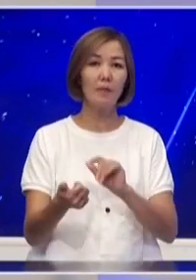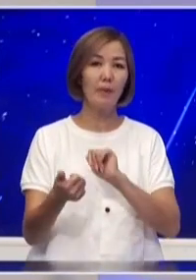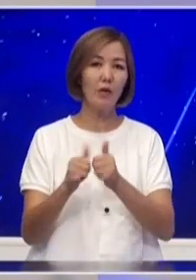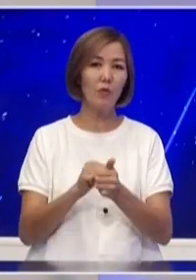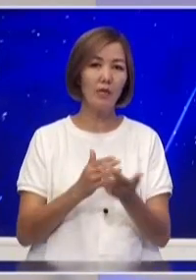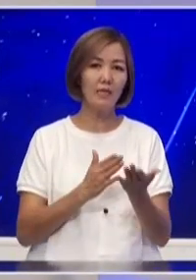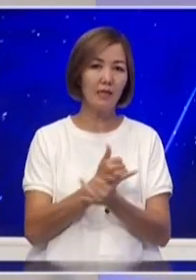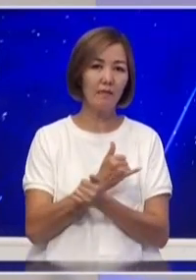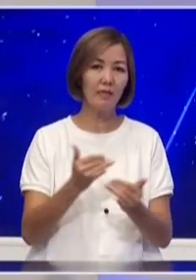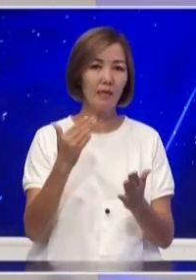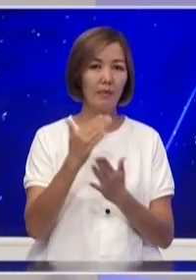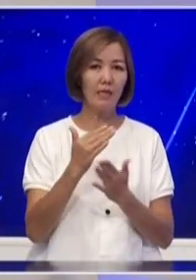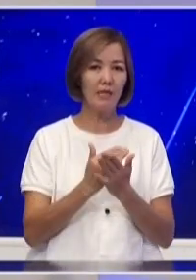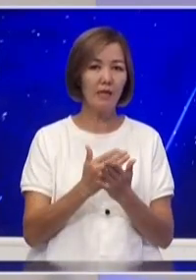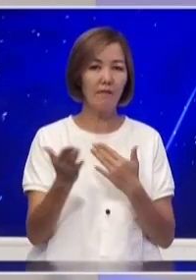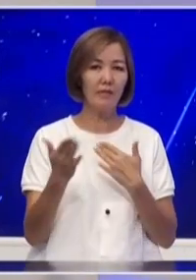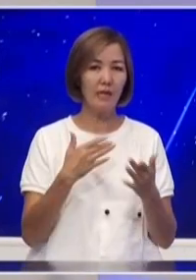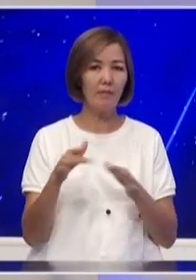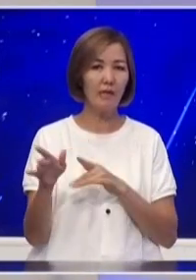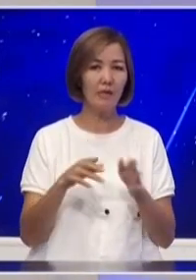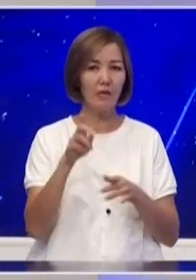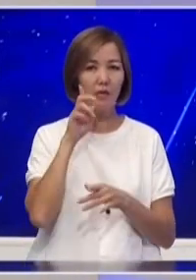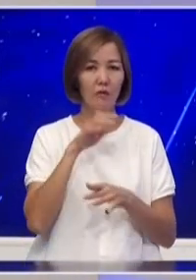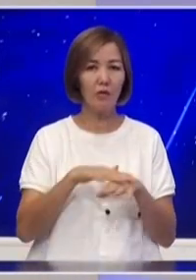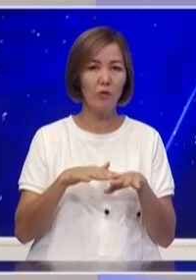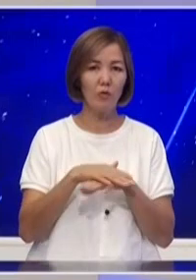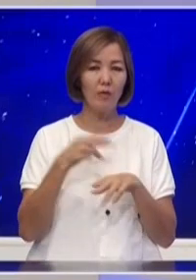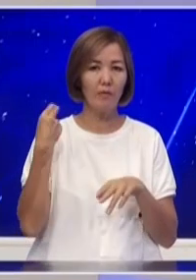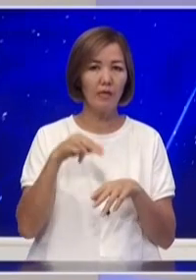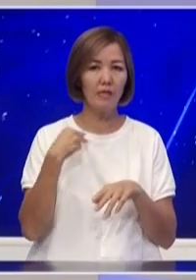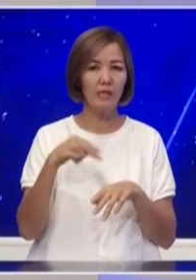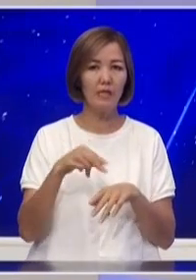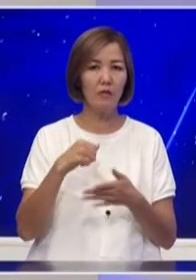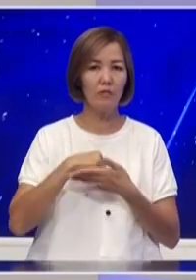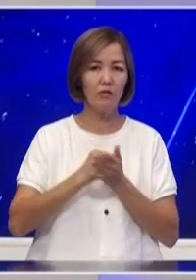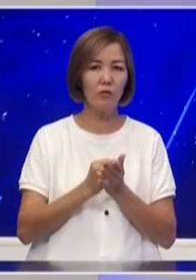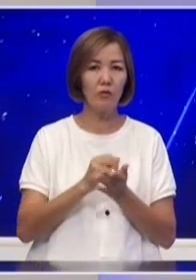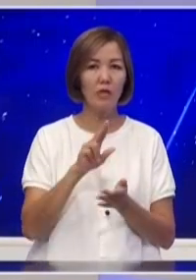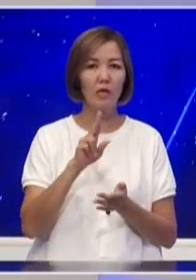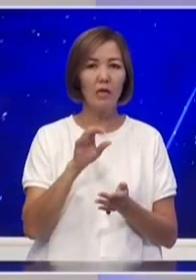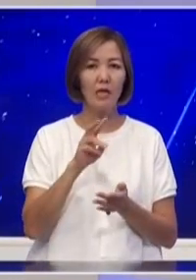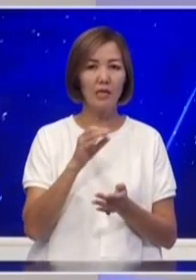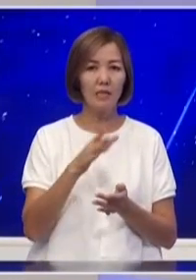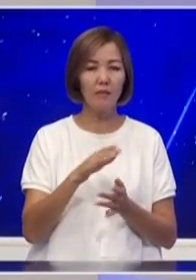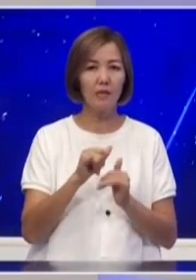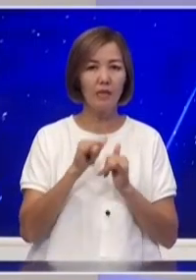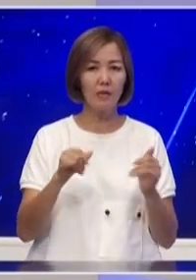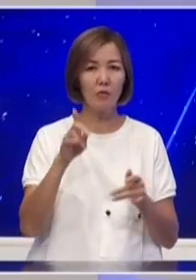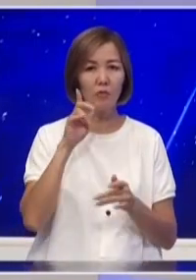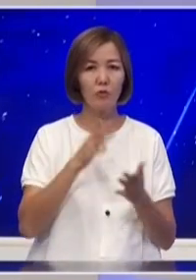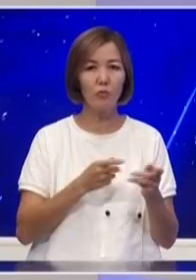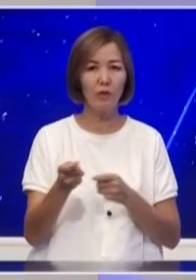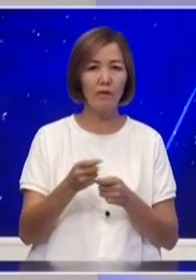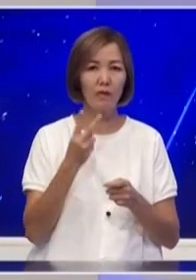В целях перехода к сервисной модели взаимодействия государства и народа президентом страны утверждена концепция развития